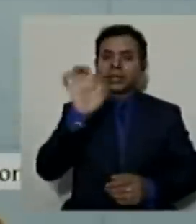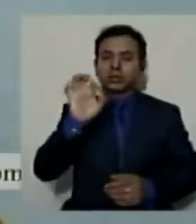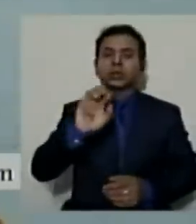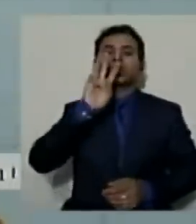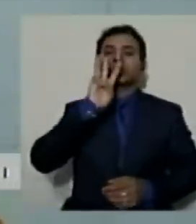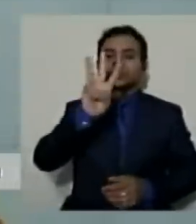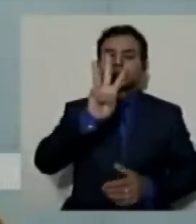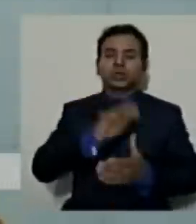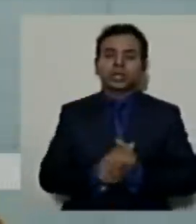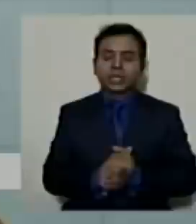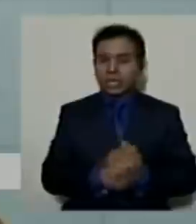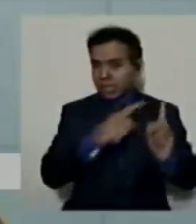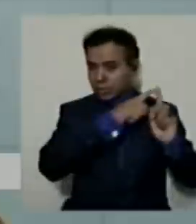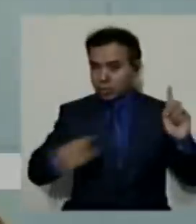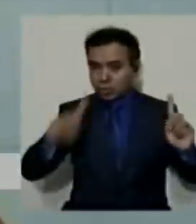4,689 জন।